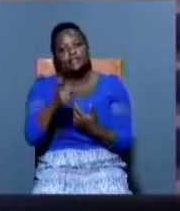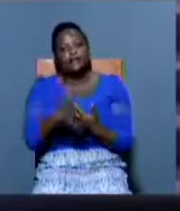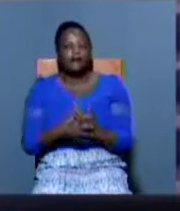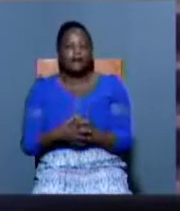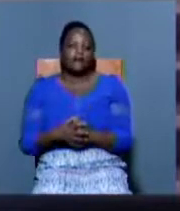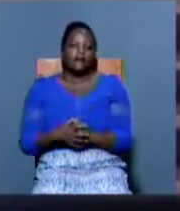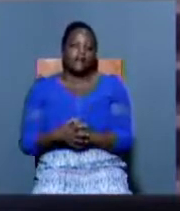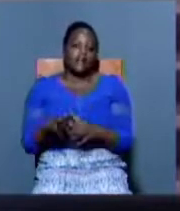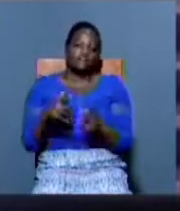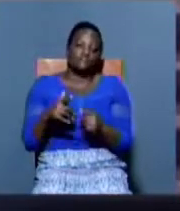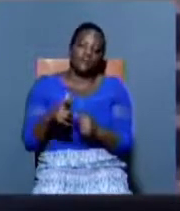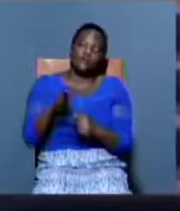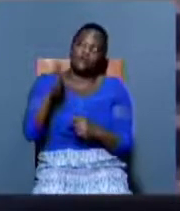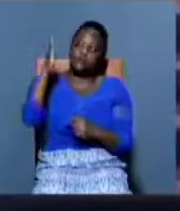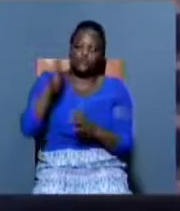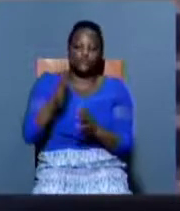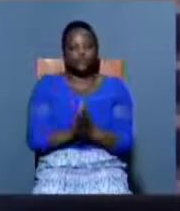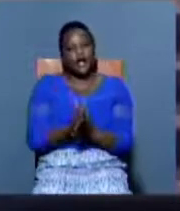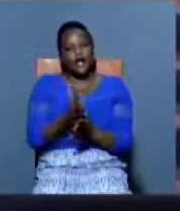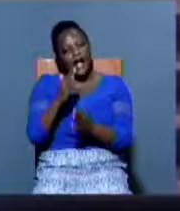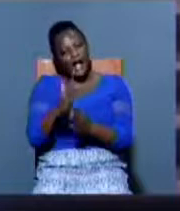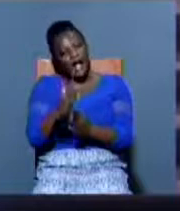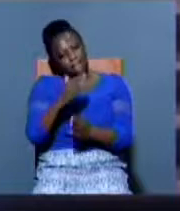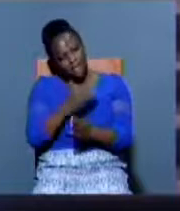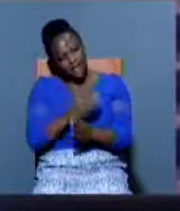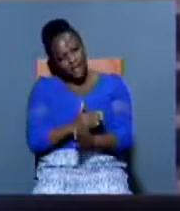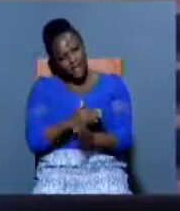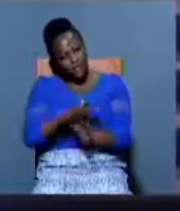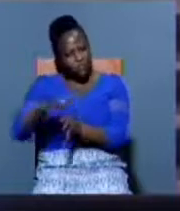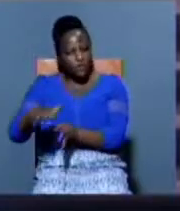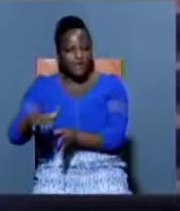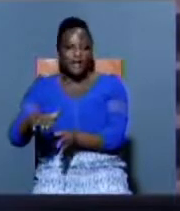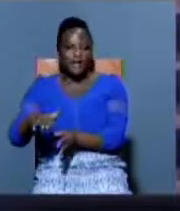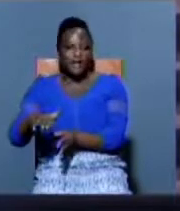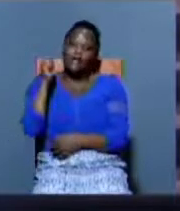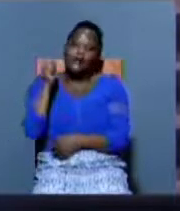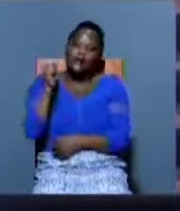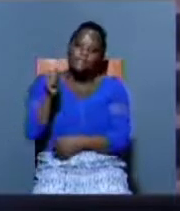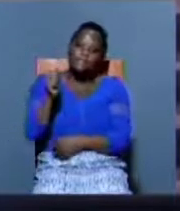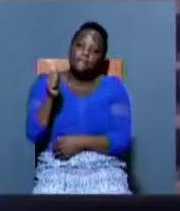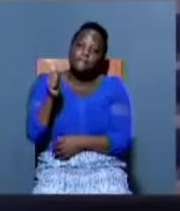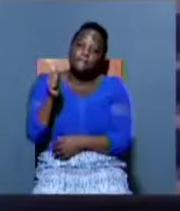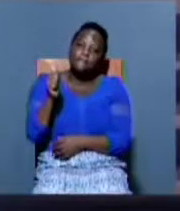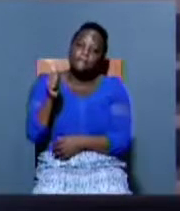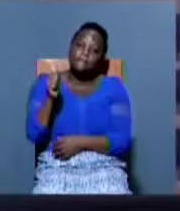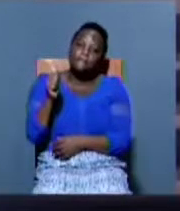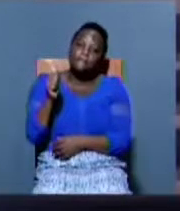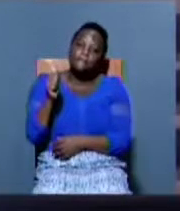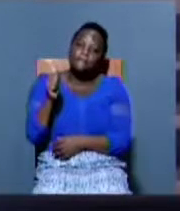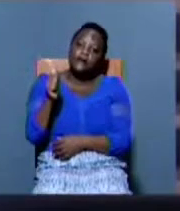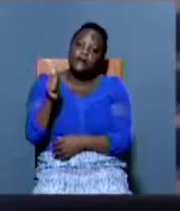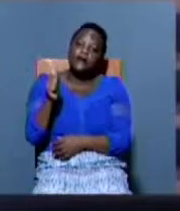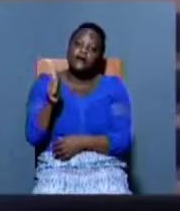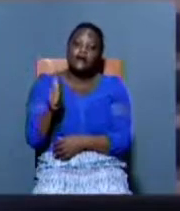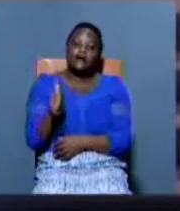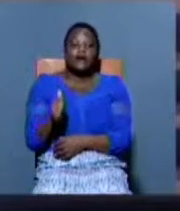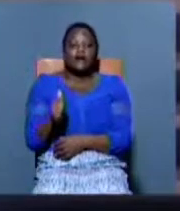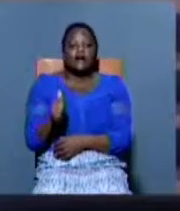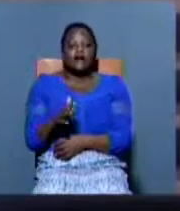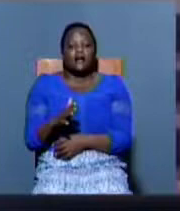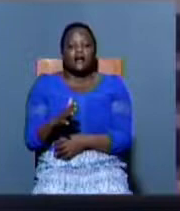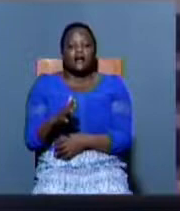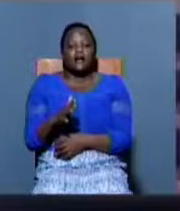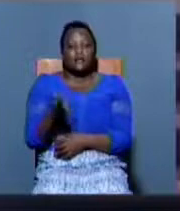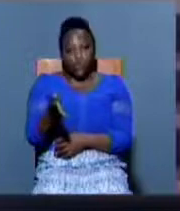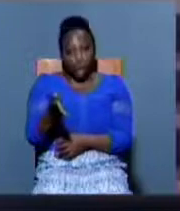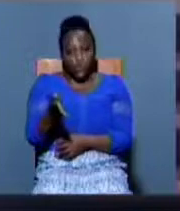kwanza alichokifanya Mungu kabla hajamweka Adamu, sio mkewe, kabla Adamu hajawekwa, ambaye huyu